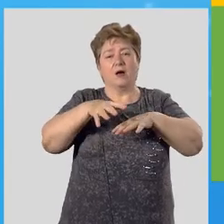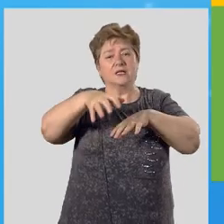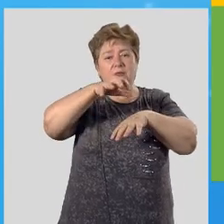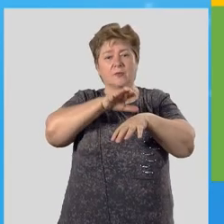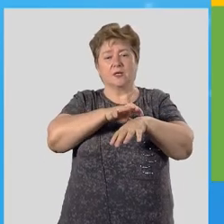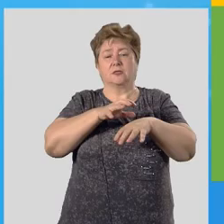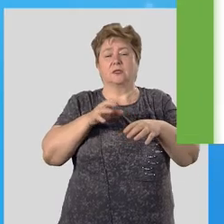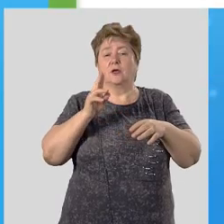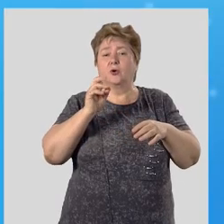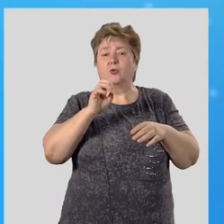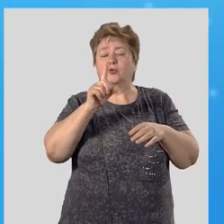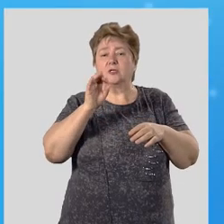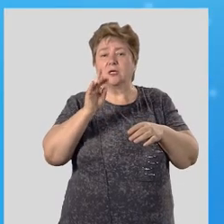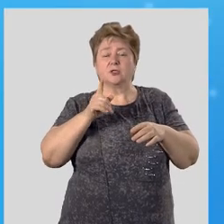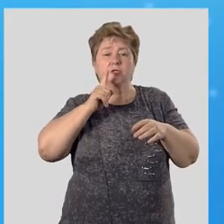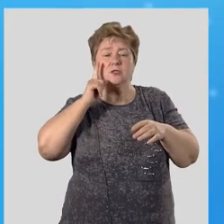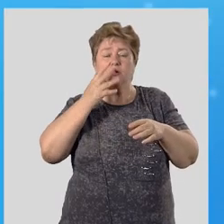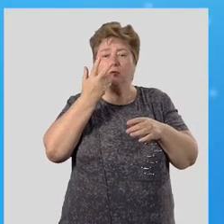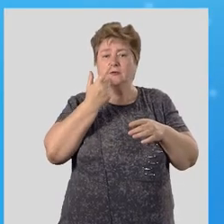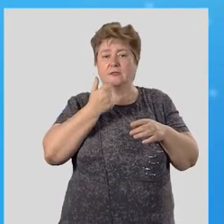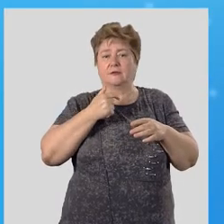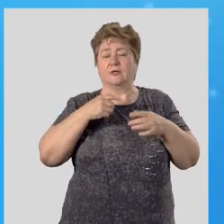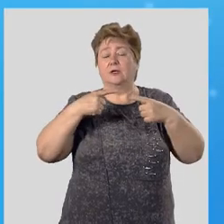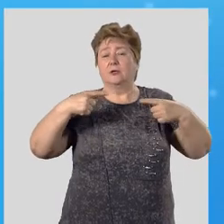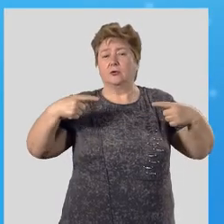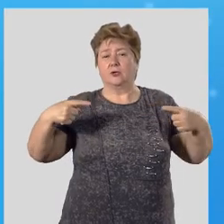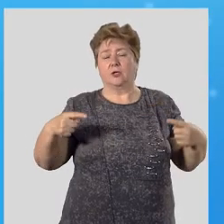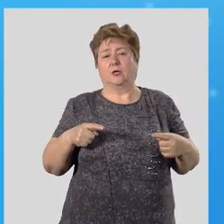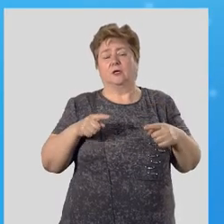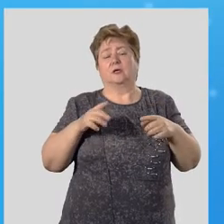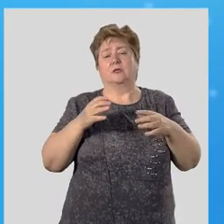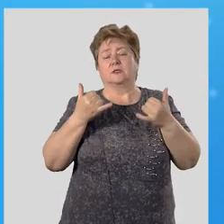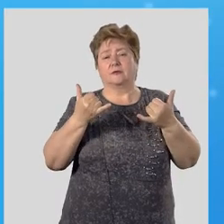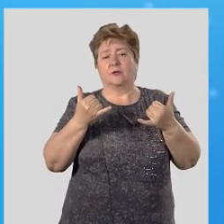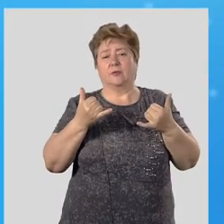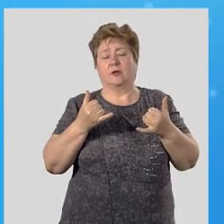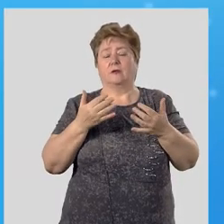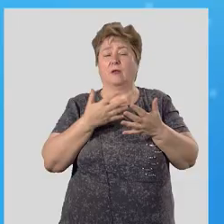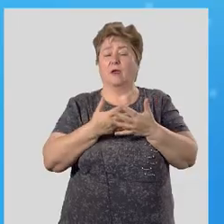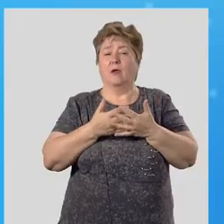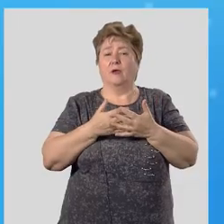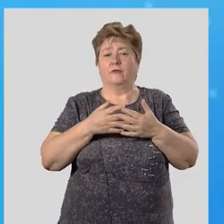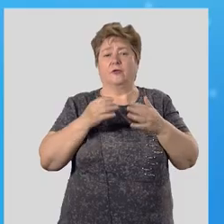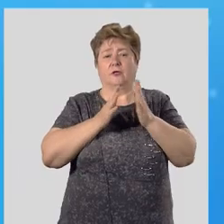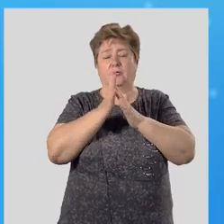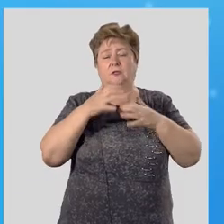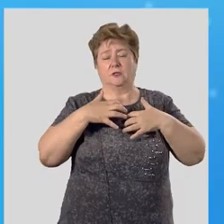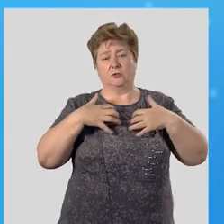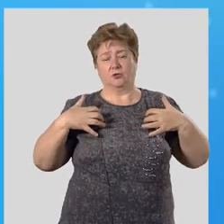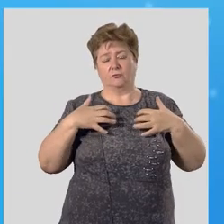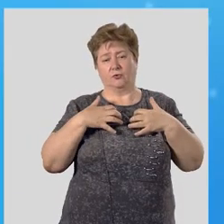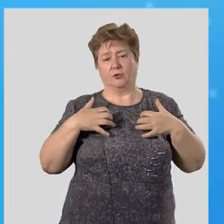панцирем, кузнечик зеленого цвета и все другие современные виды растений и